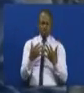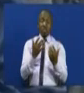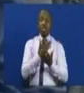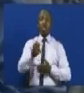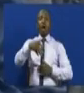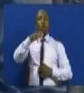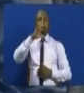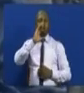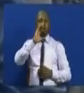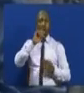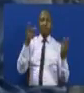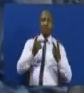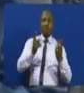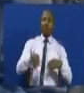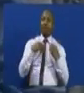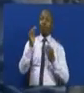natoa tahadhari,